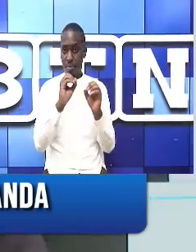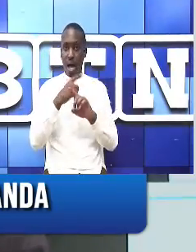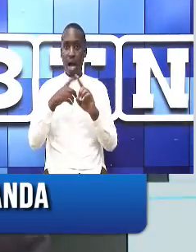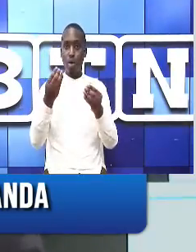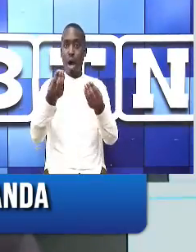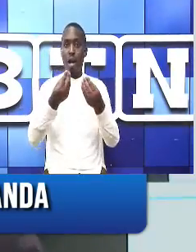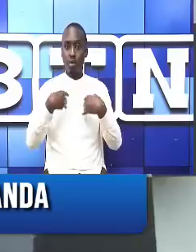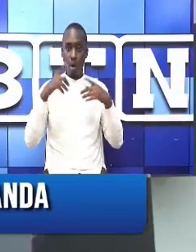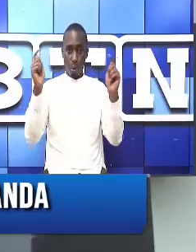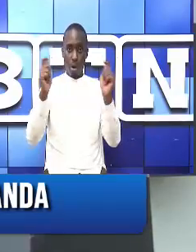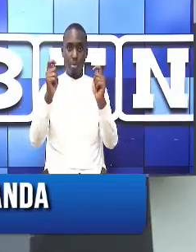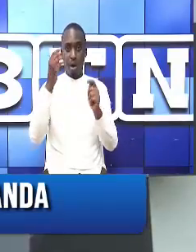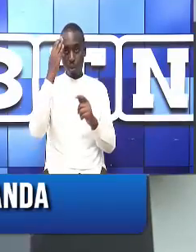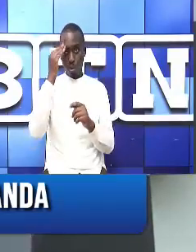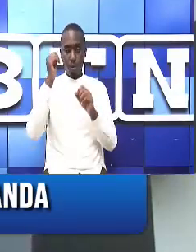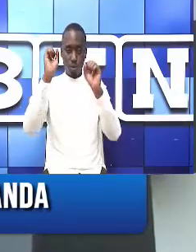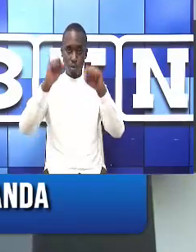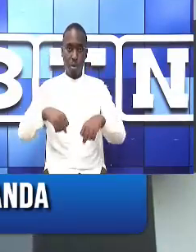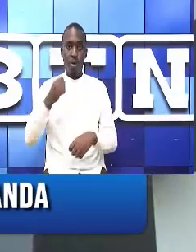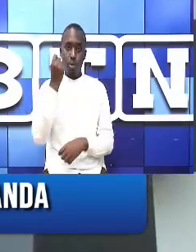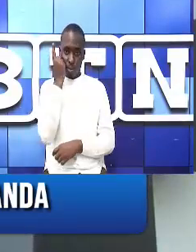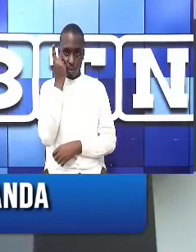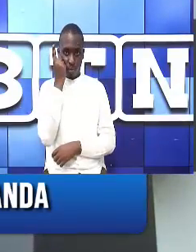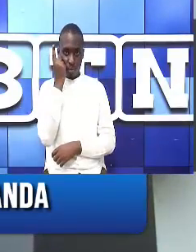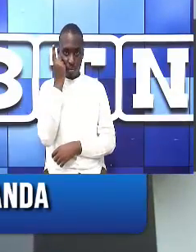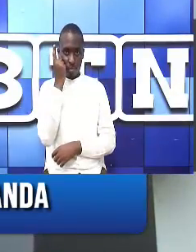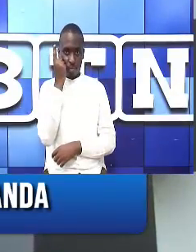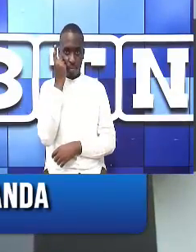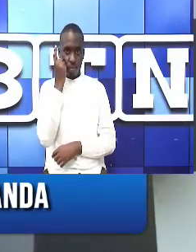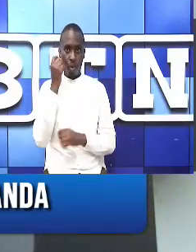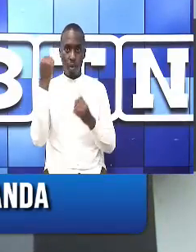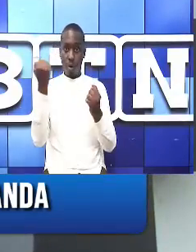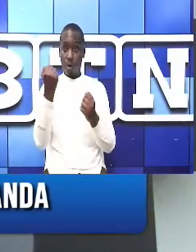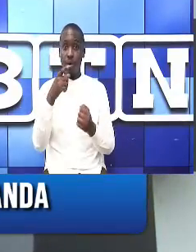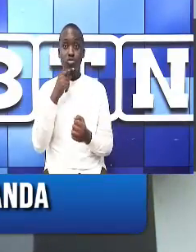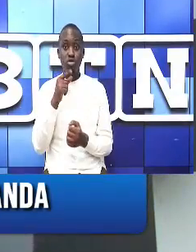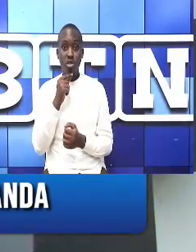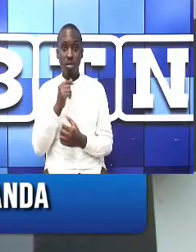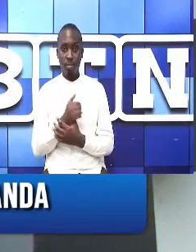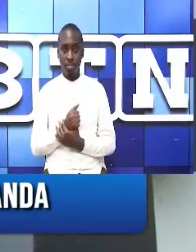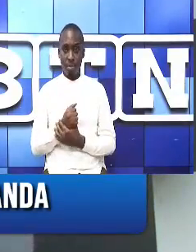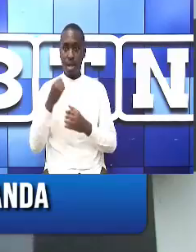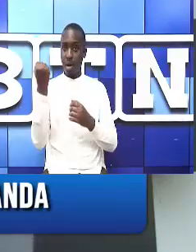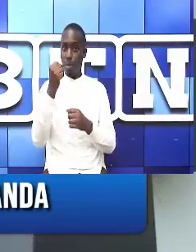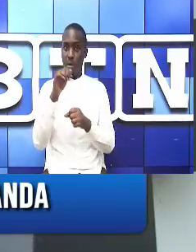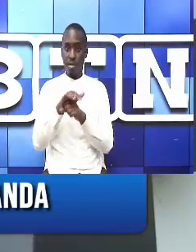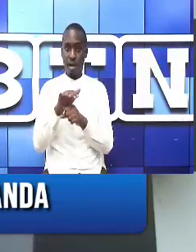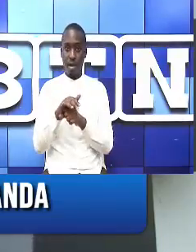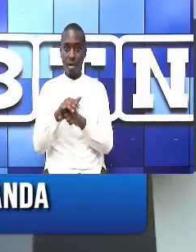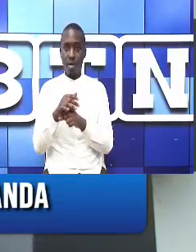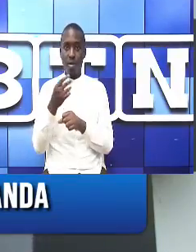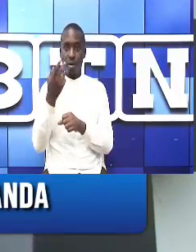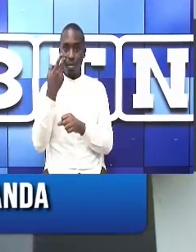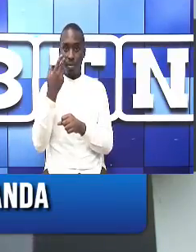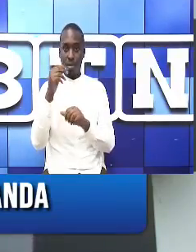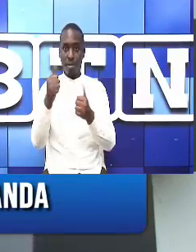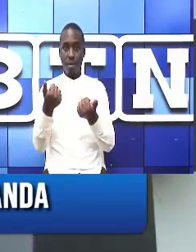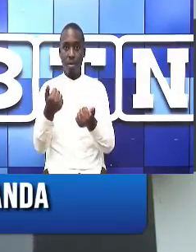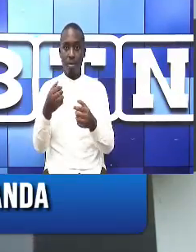kubiduhaho ubuhamya kugira ngo tubashe kubyumva urakomeye musore urakomeye cyane urakaza neza kuri